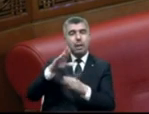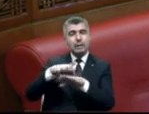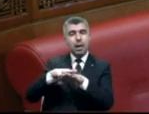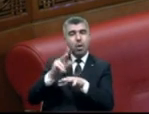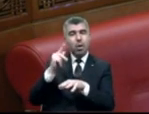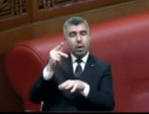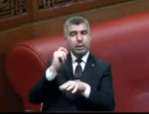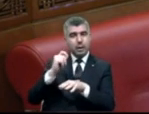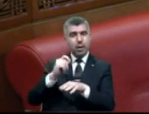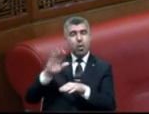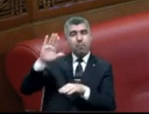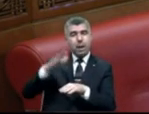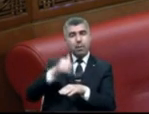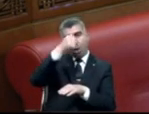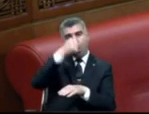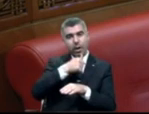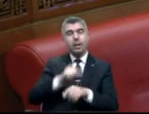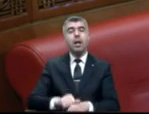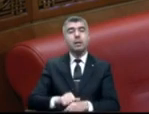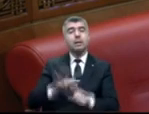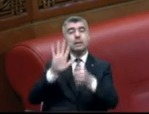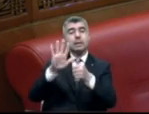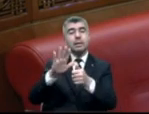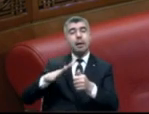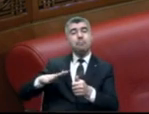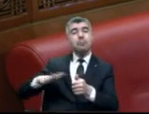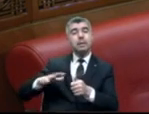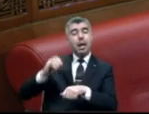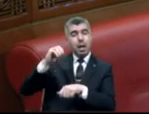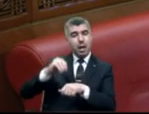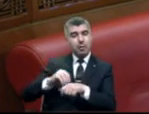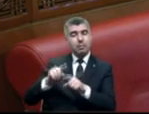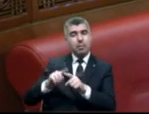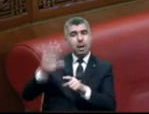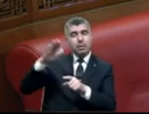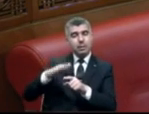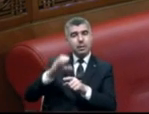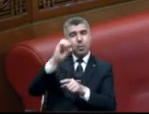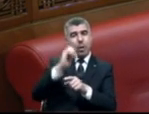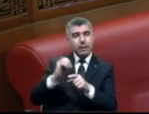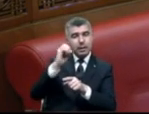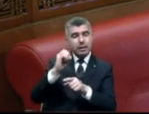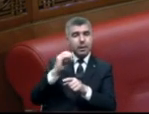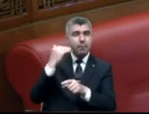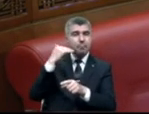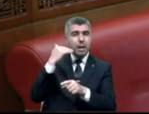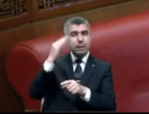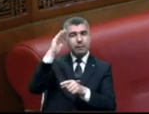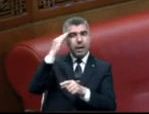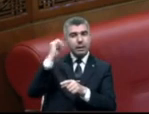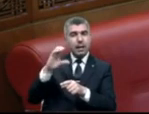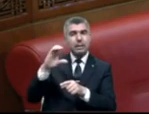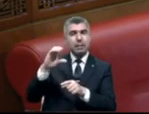القرنيطرة، وبني ملال خنيفرة، وستة مدن أخرى في طور الإنجاز، عند درعة تافيلال، تفاتوم مكناس، ومراكش أسفي،